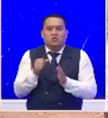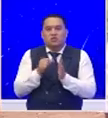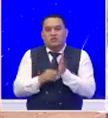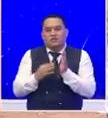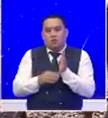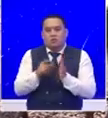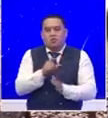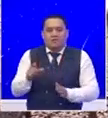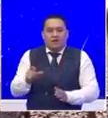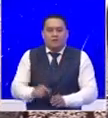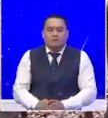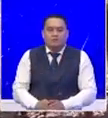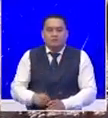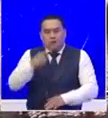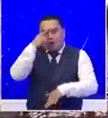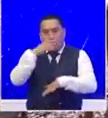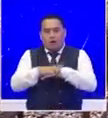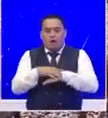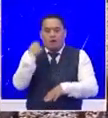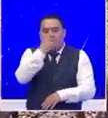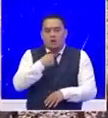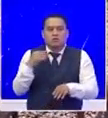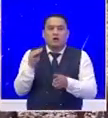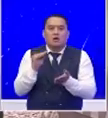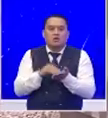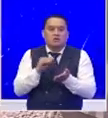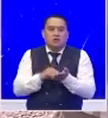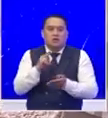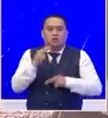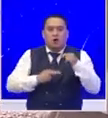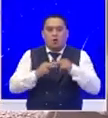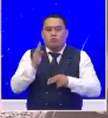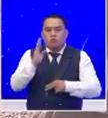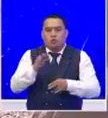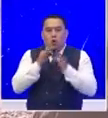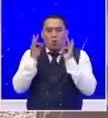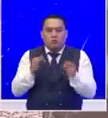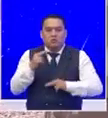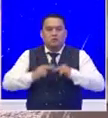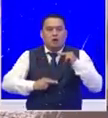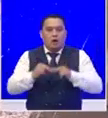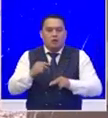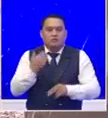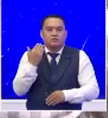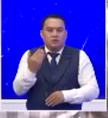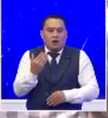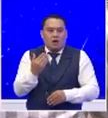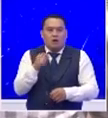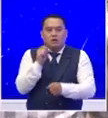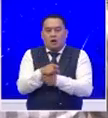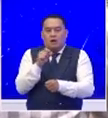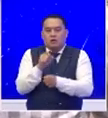84-90 человек. Аким области лично оценил качество возводимого объекта. Будучи опытным строителем, Амандык Баталов дал